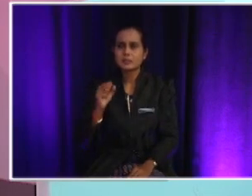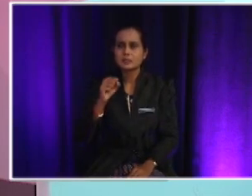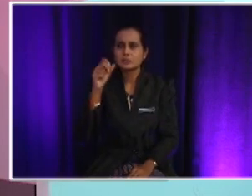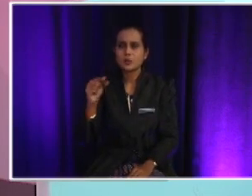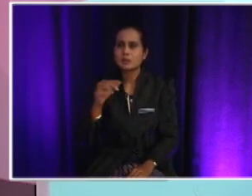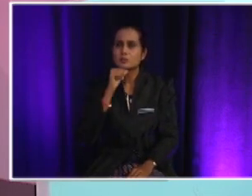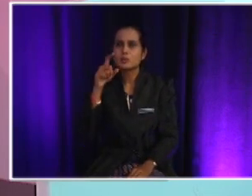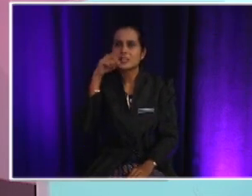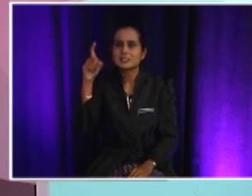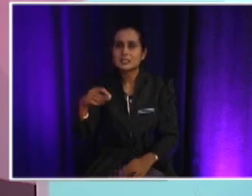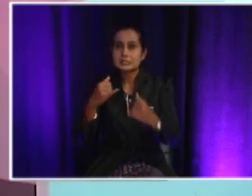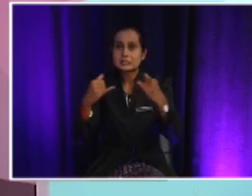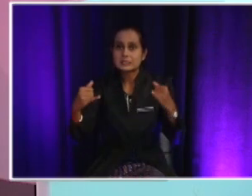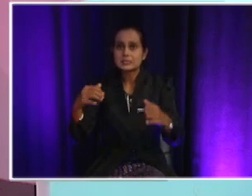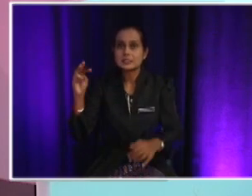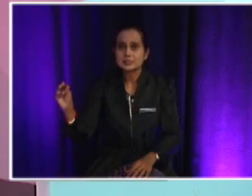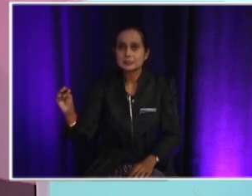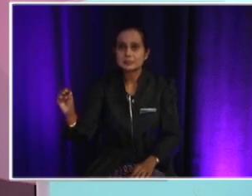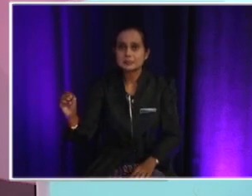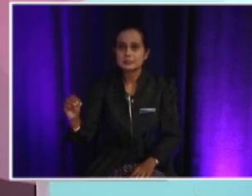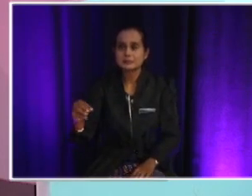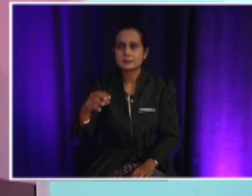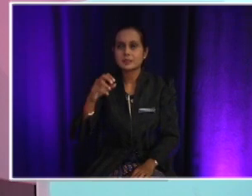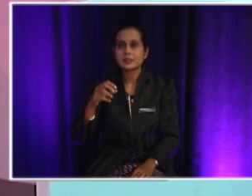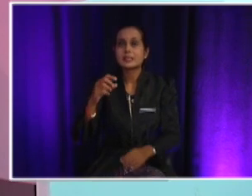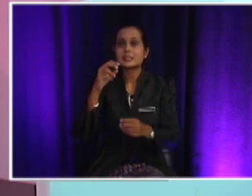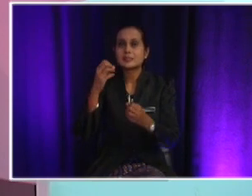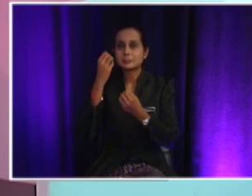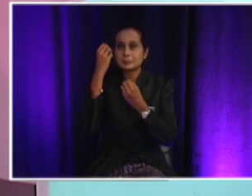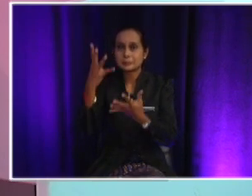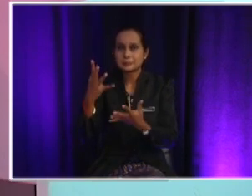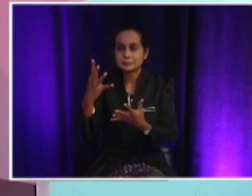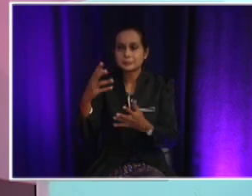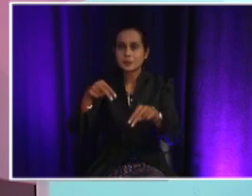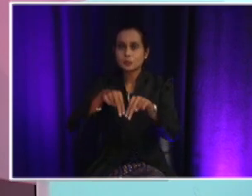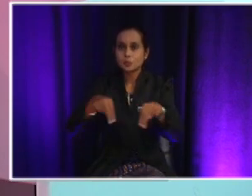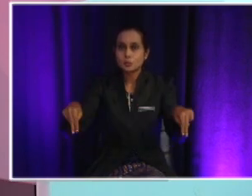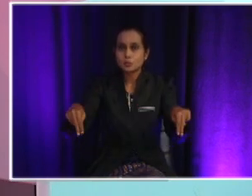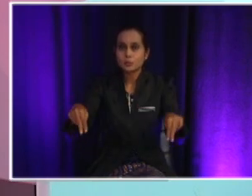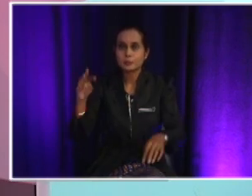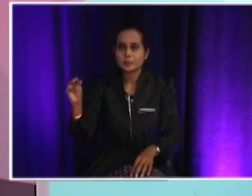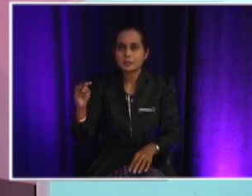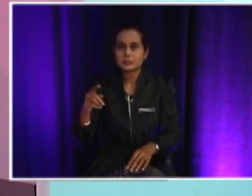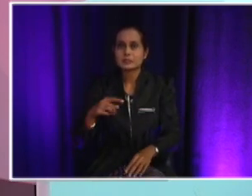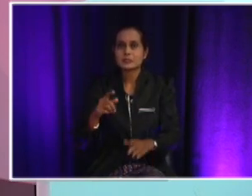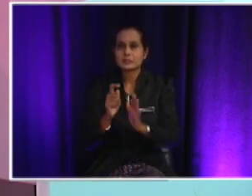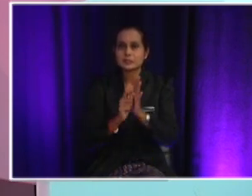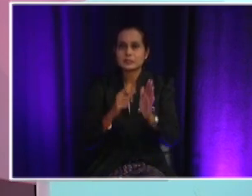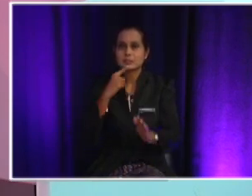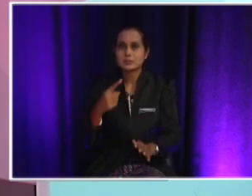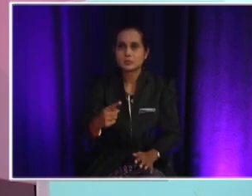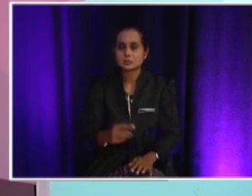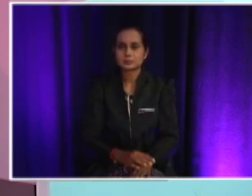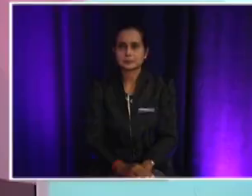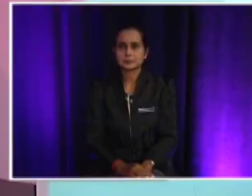meter. Soalan tanya nyatakan pengukuran yang dilakukan oleh meter tersebut, kan? Okey. So, yang